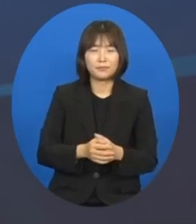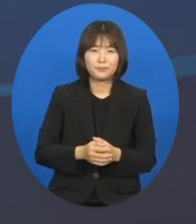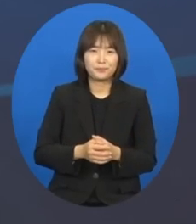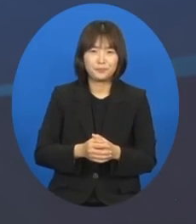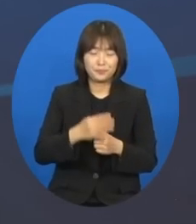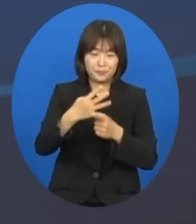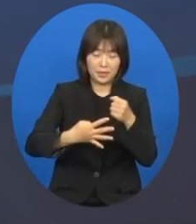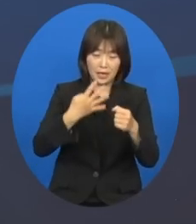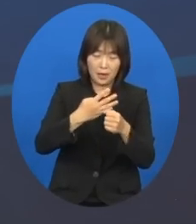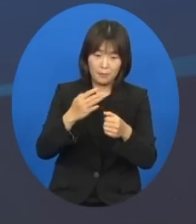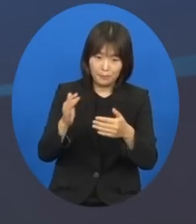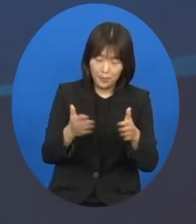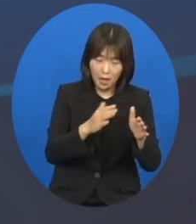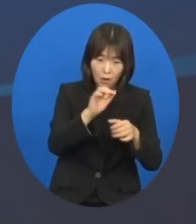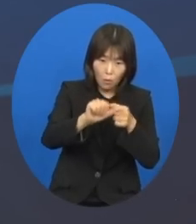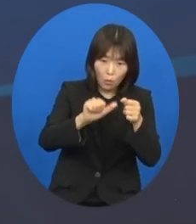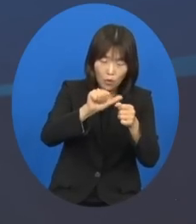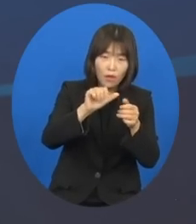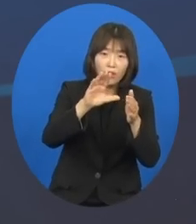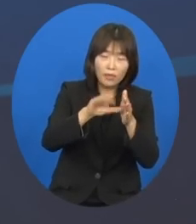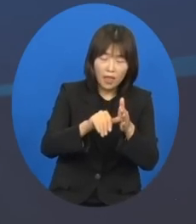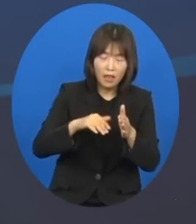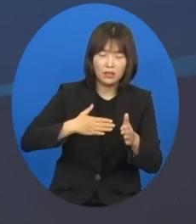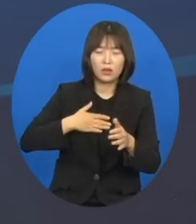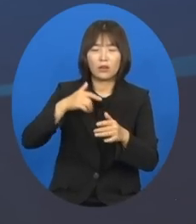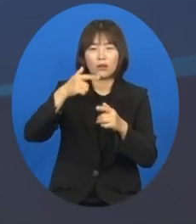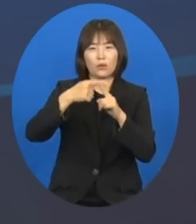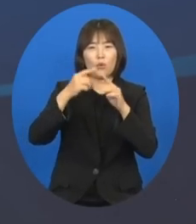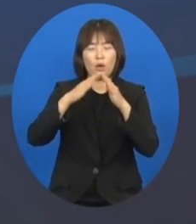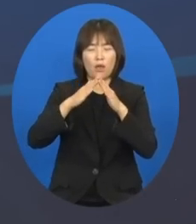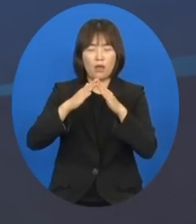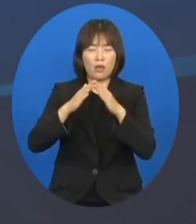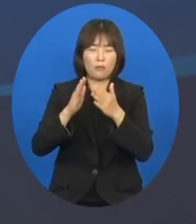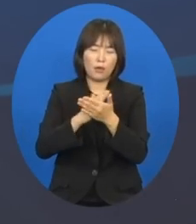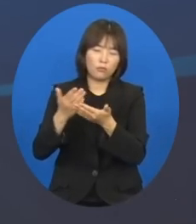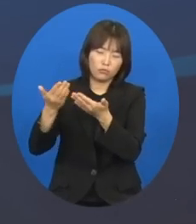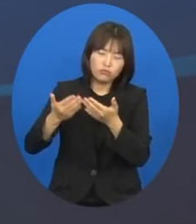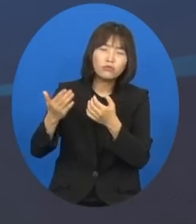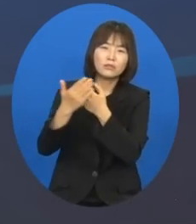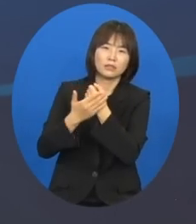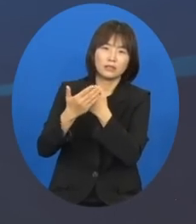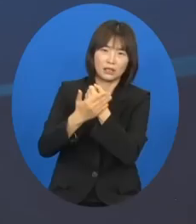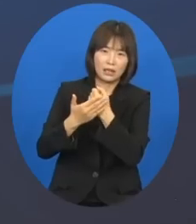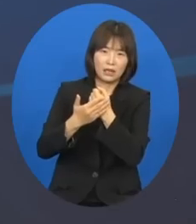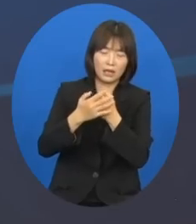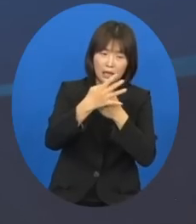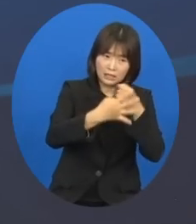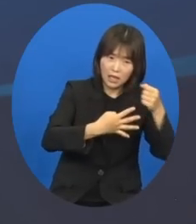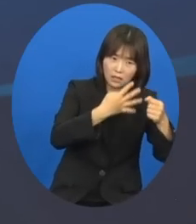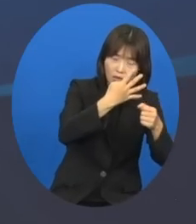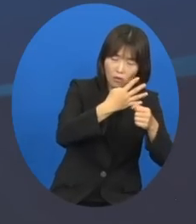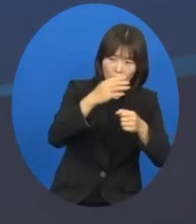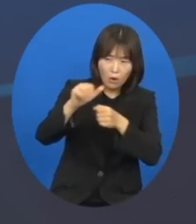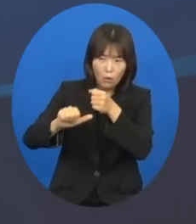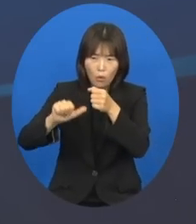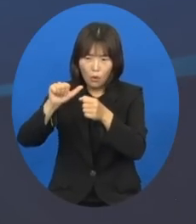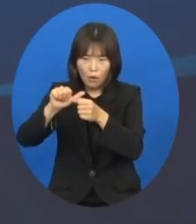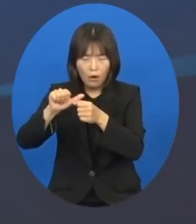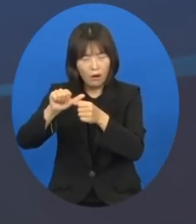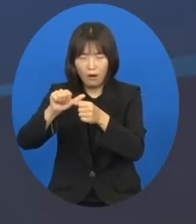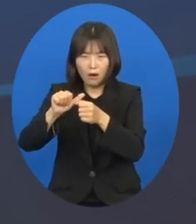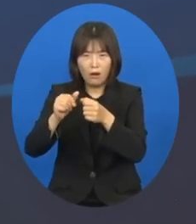4년 지나고 5년차 되는데 하나님께서 저희 강남중앙침례교회 베풀어 주시는 애가 4년 5년 하고는 비교할 수도 없는 또